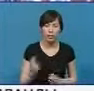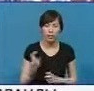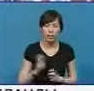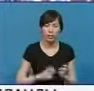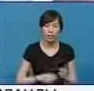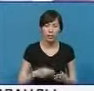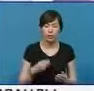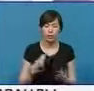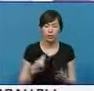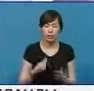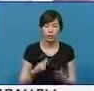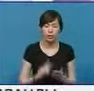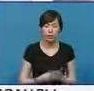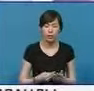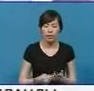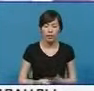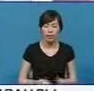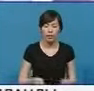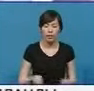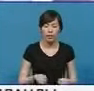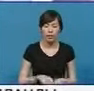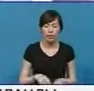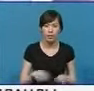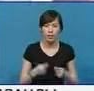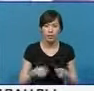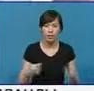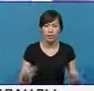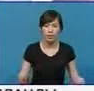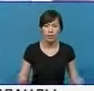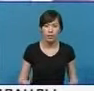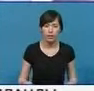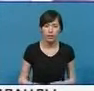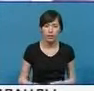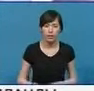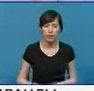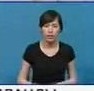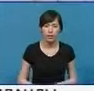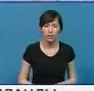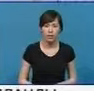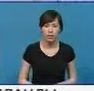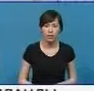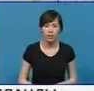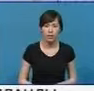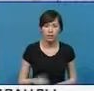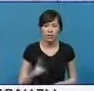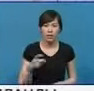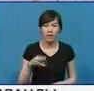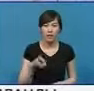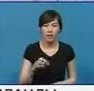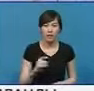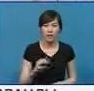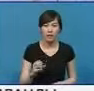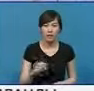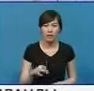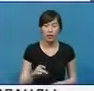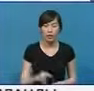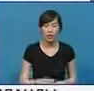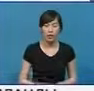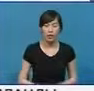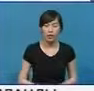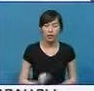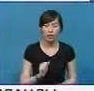мекенжайы Шымкент қаласы Республика даңғылы 26 үй, электрон аялдамасы, байланыс телефоны